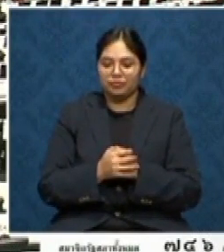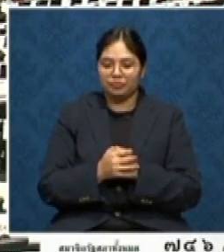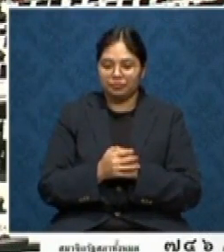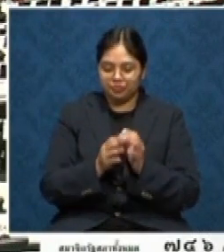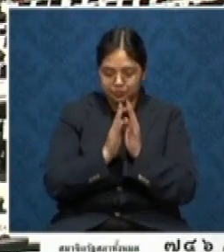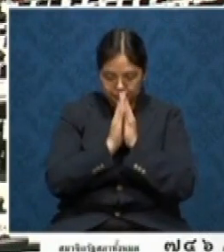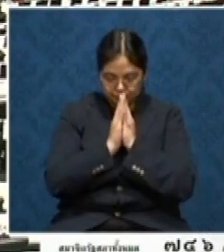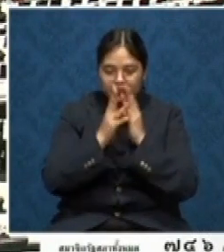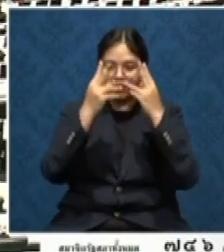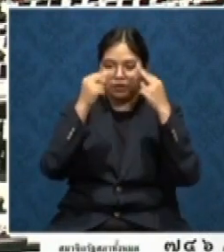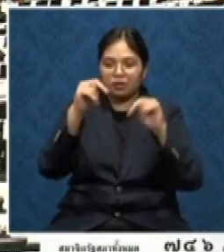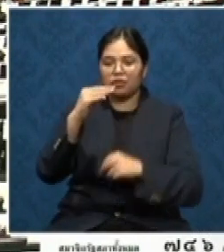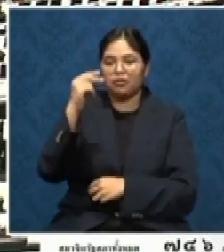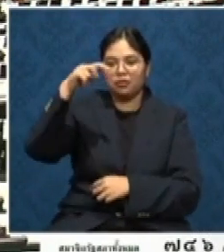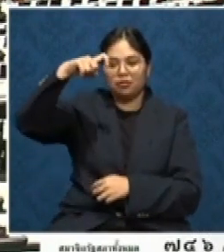ทรง